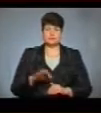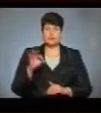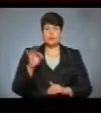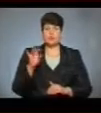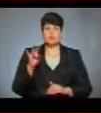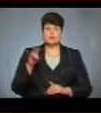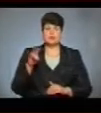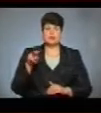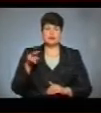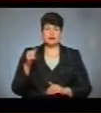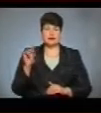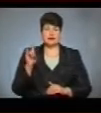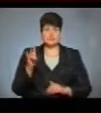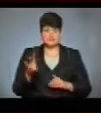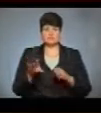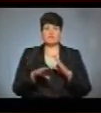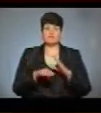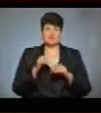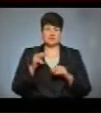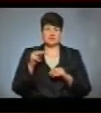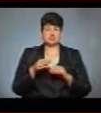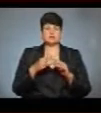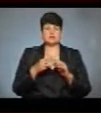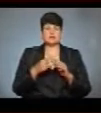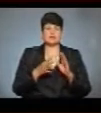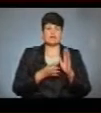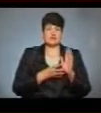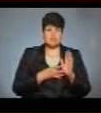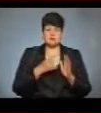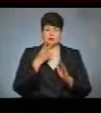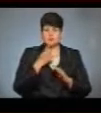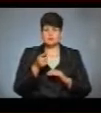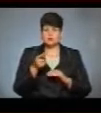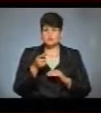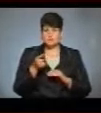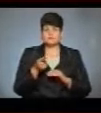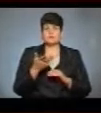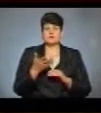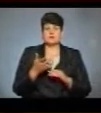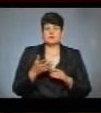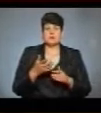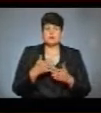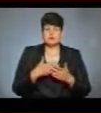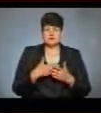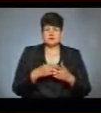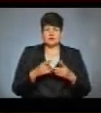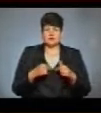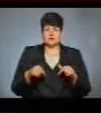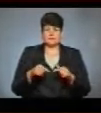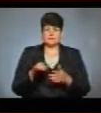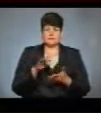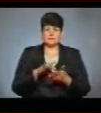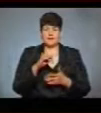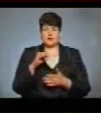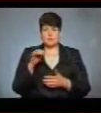Онлайн-інструмент «Вибори 2019. За кого голосувати?» репрезентувала в Тернополі координаторка громадської організації «Центр ЮА»